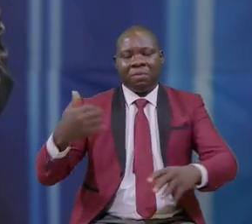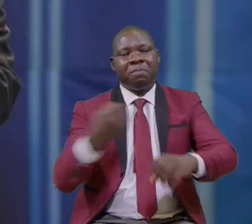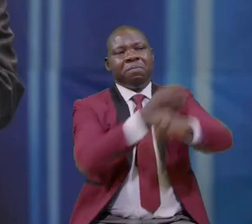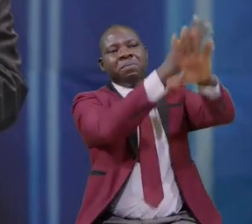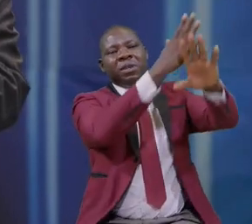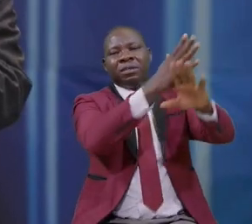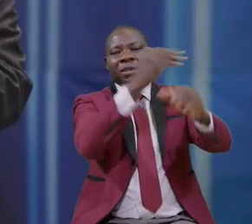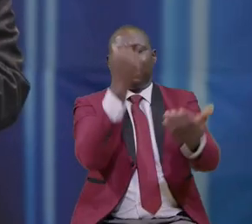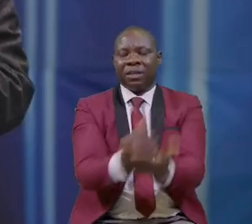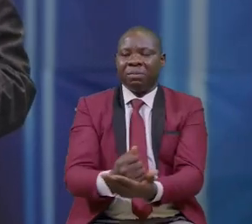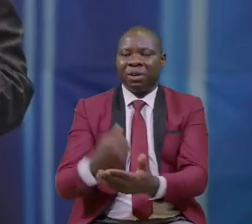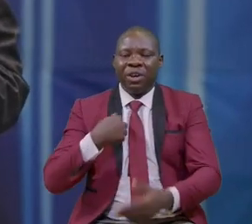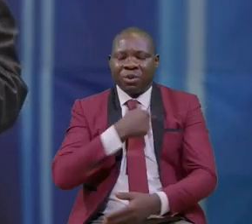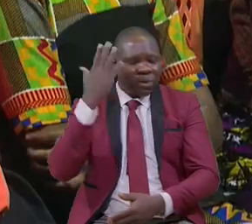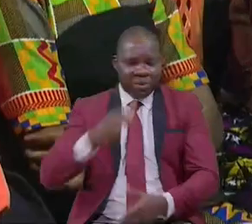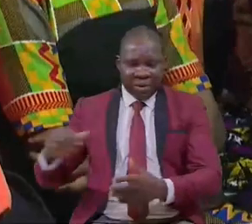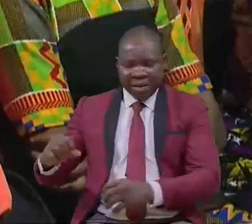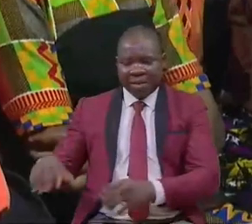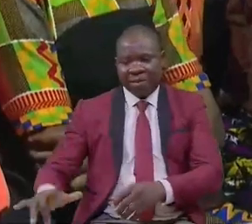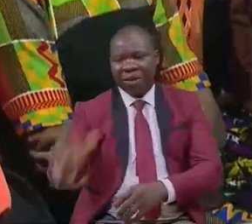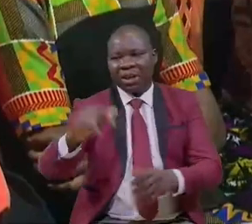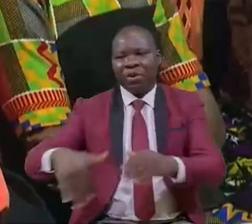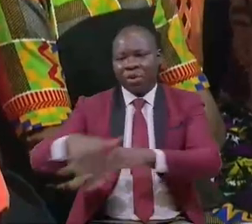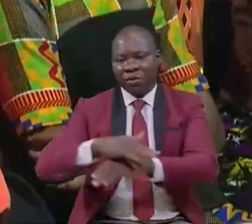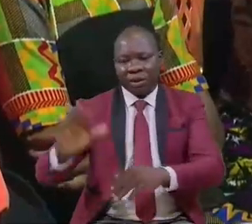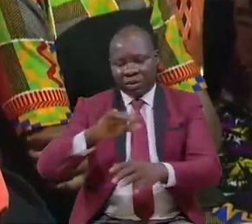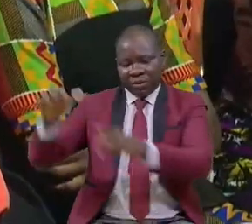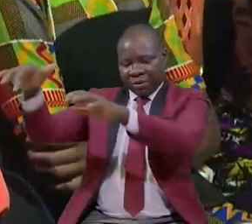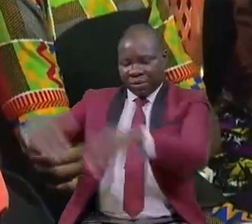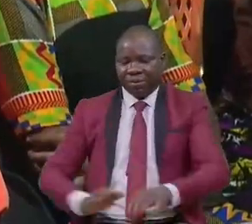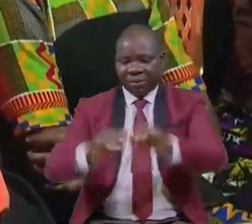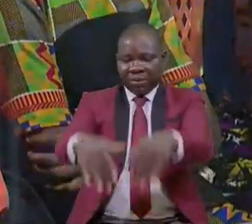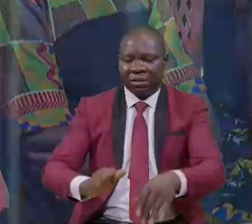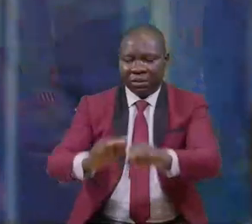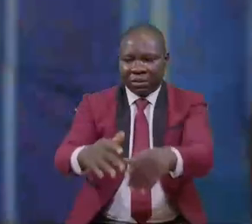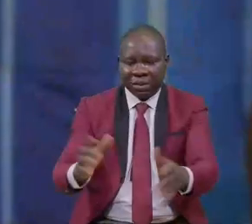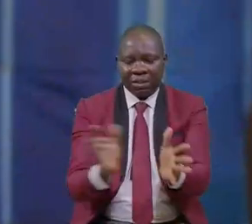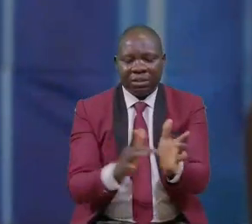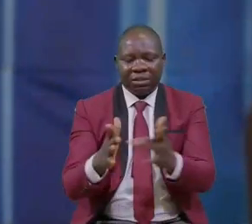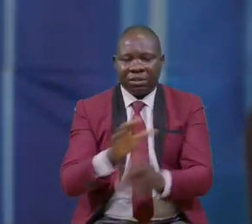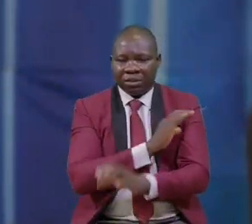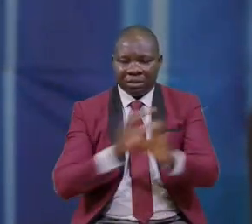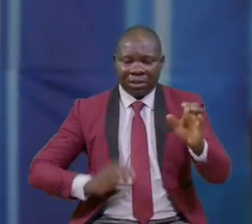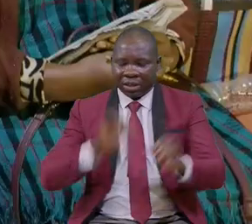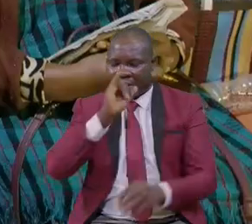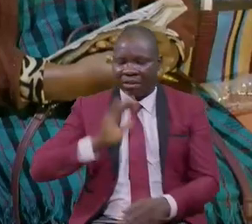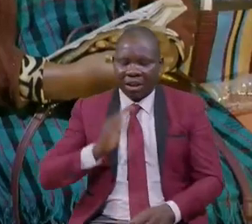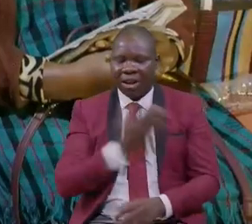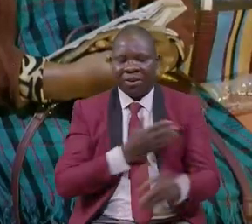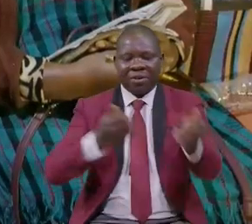montagnes. Nous allons survoler tes mers. Jésus-Christ est notre